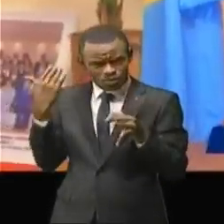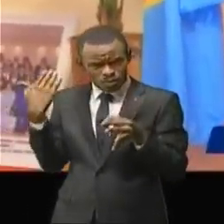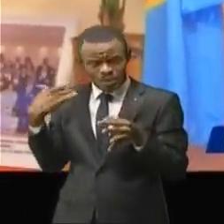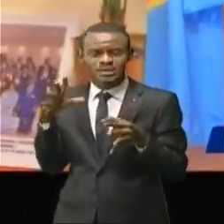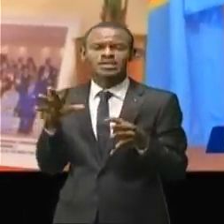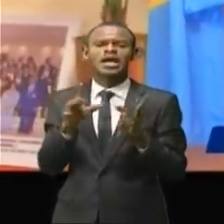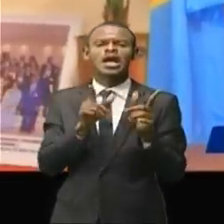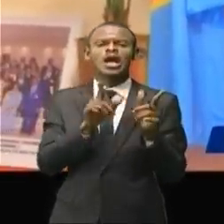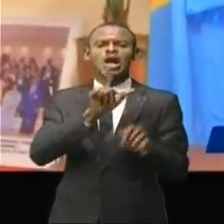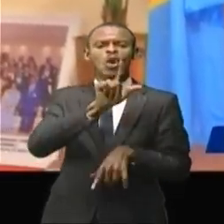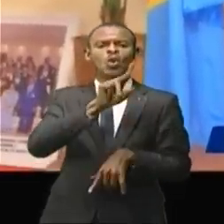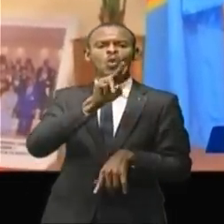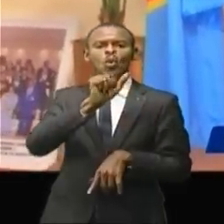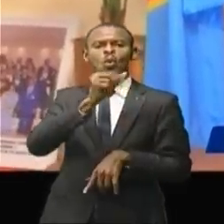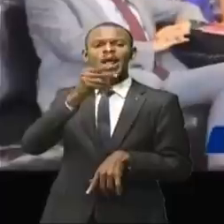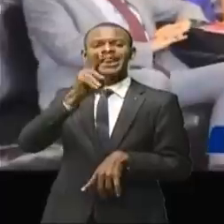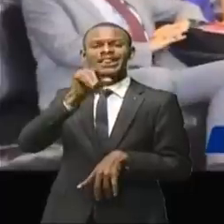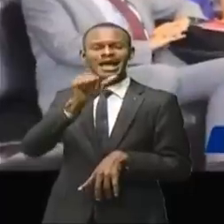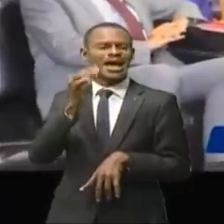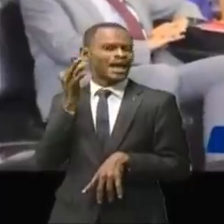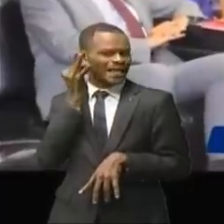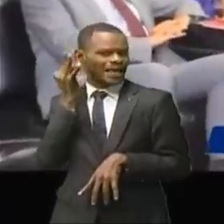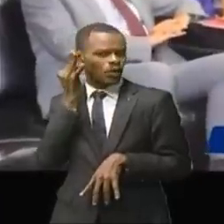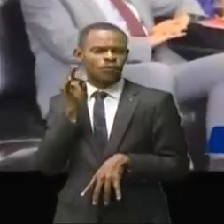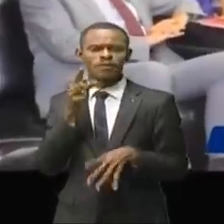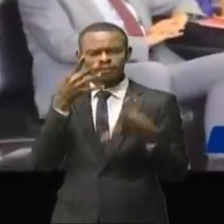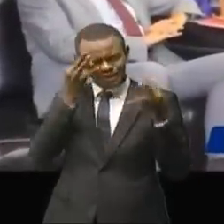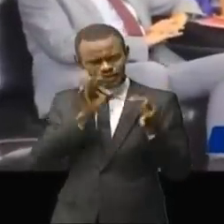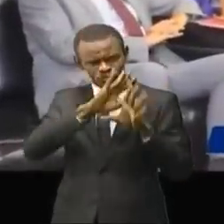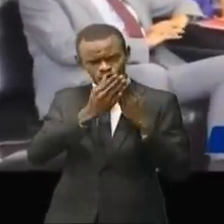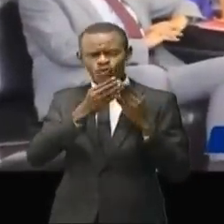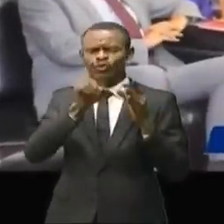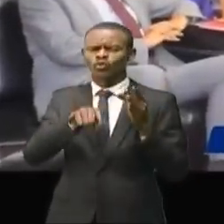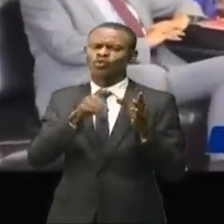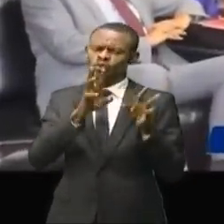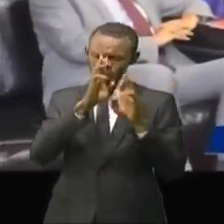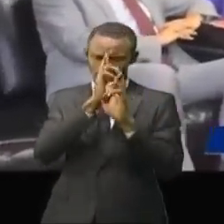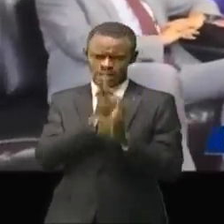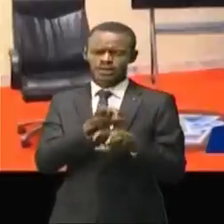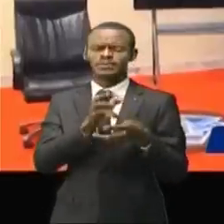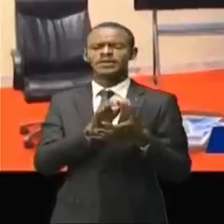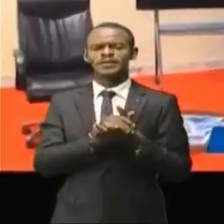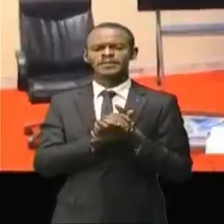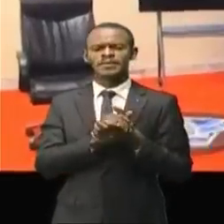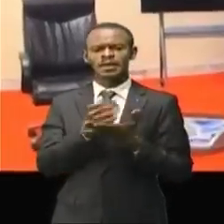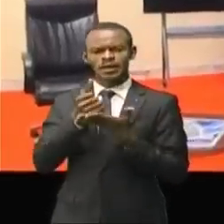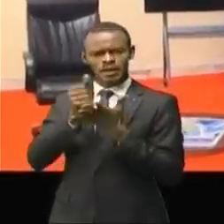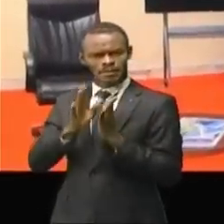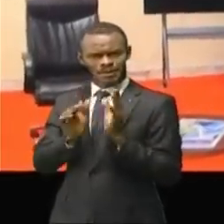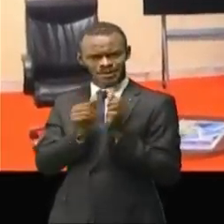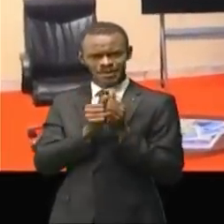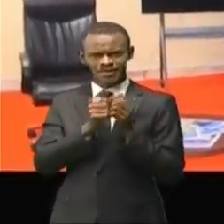également abordé les nouveaux domaines des coopérations entre la République démocratique